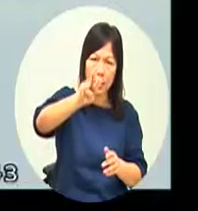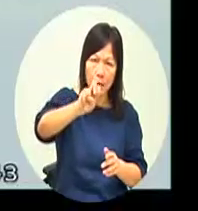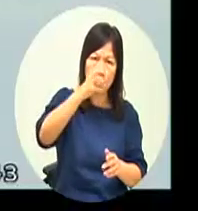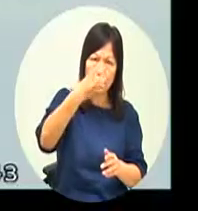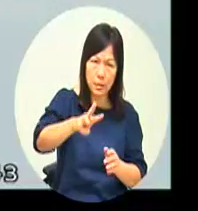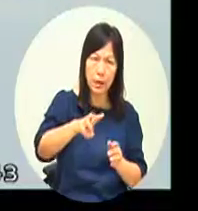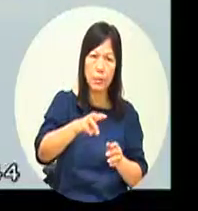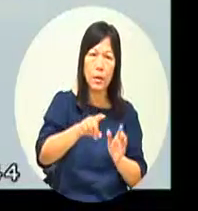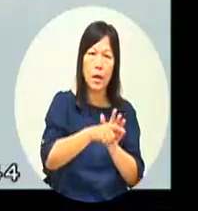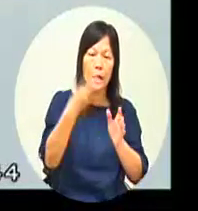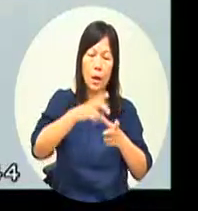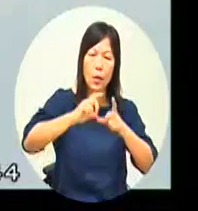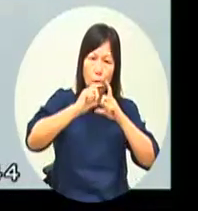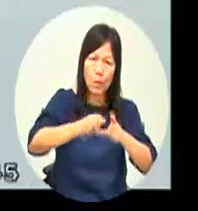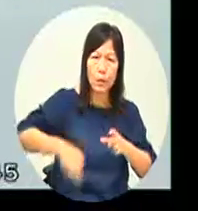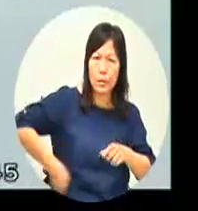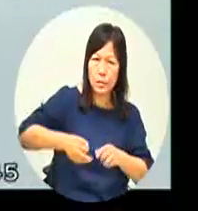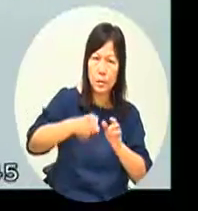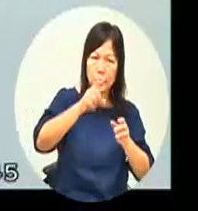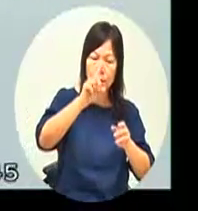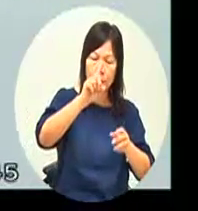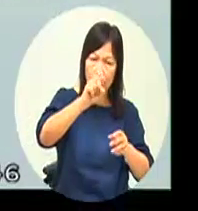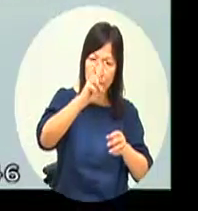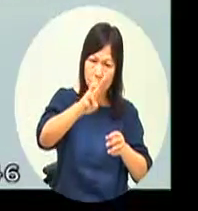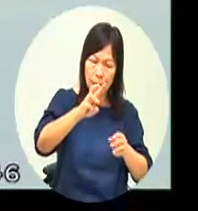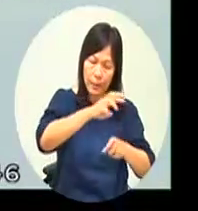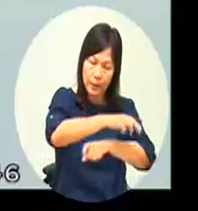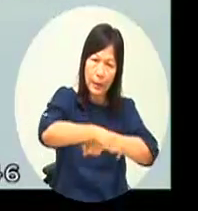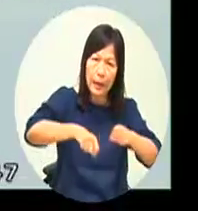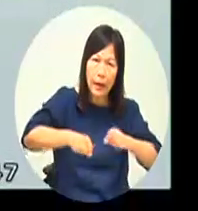6,7390,3723元及回馈金13案，新台币